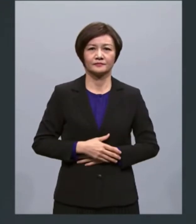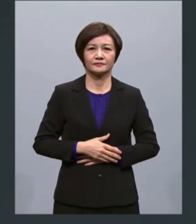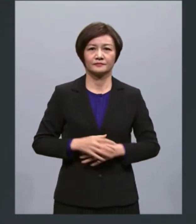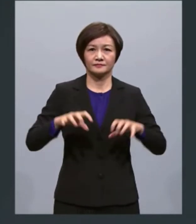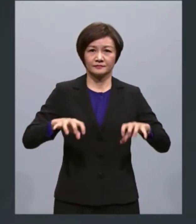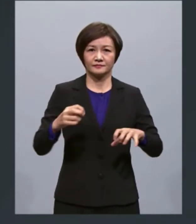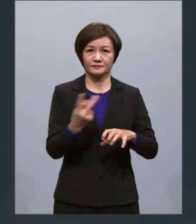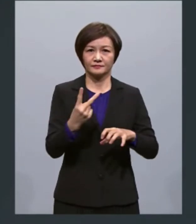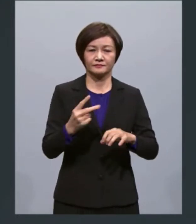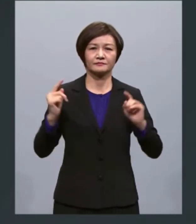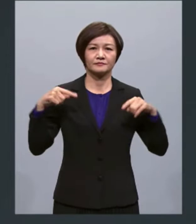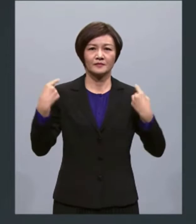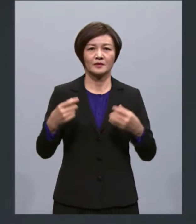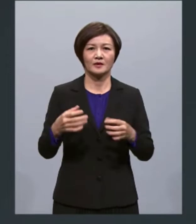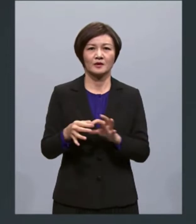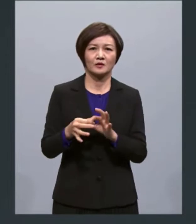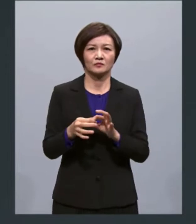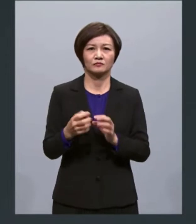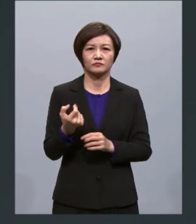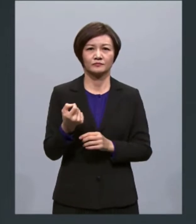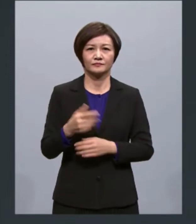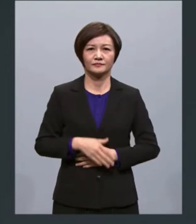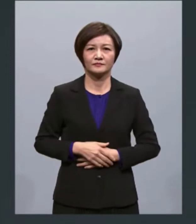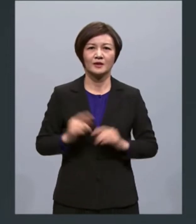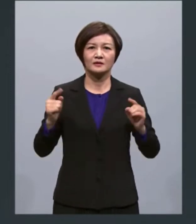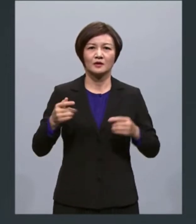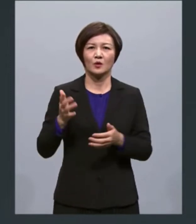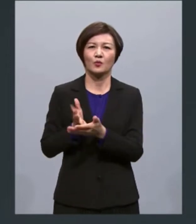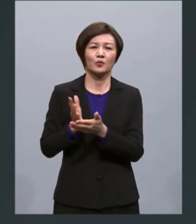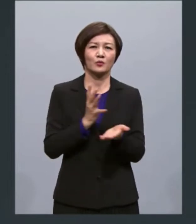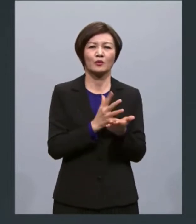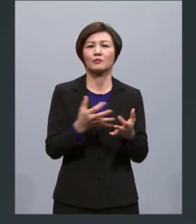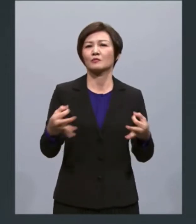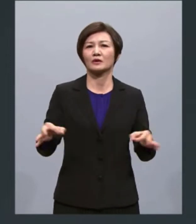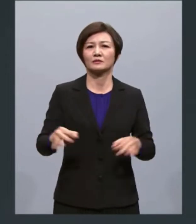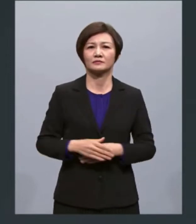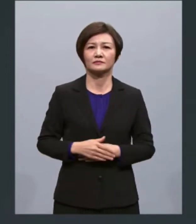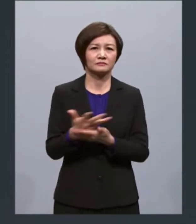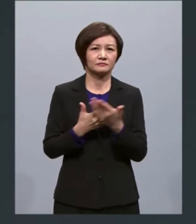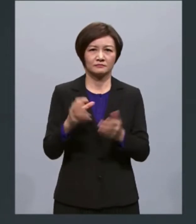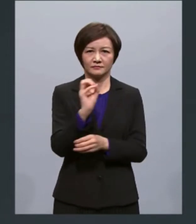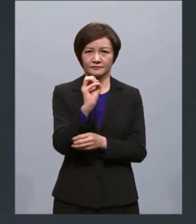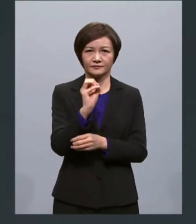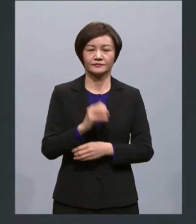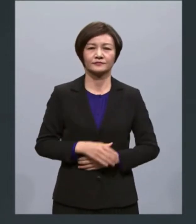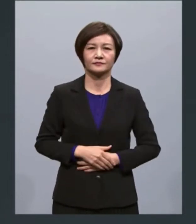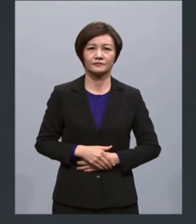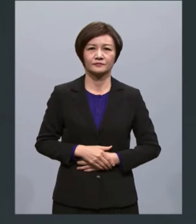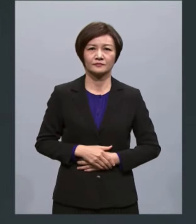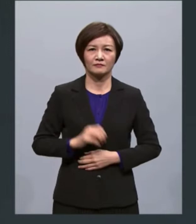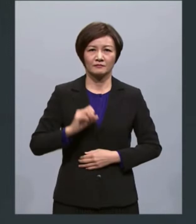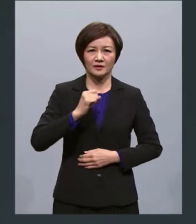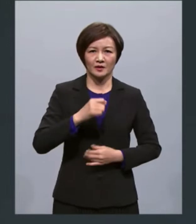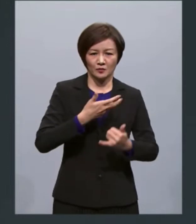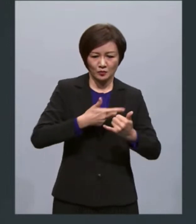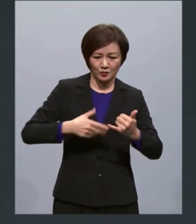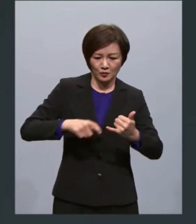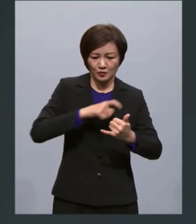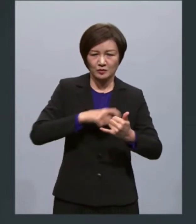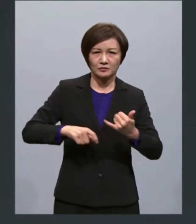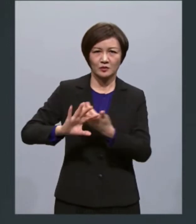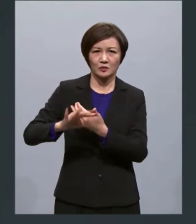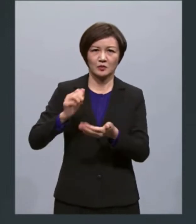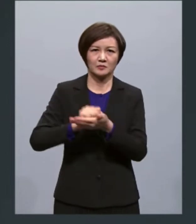岸之间几乎零互动，只有互相喊口号，完全没有沟通。这也让台湾海峡成为外国